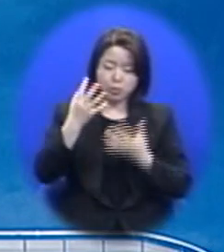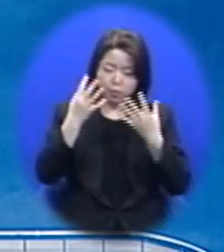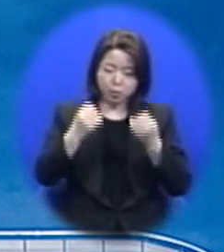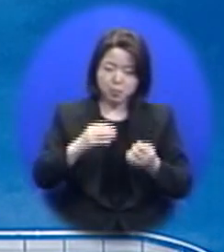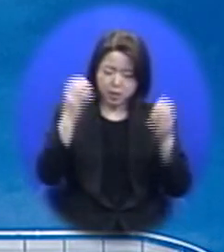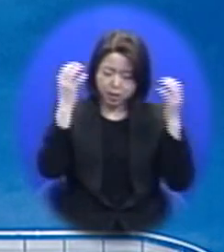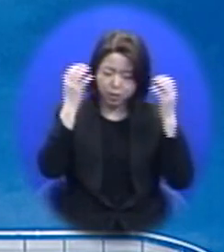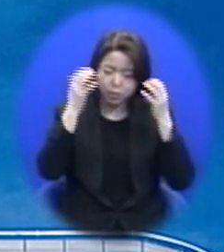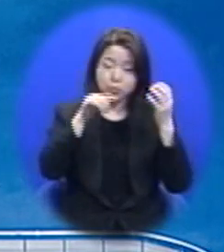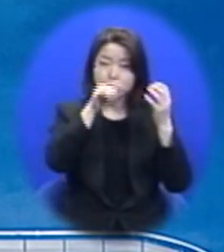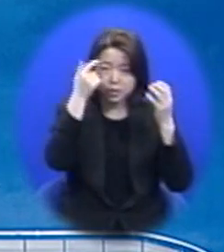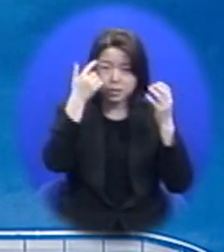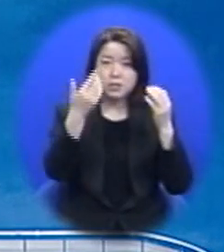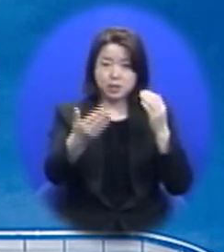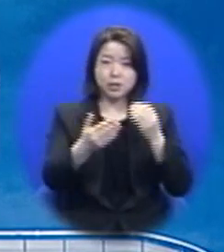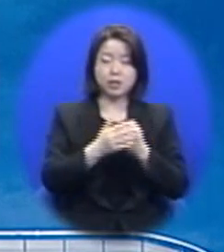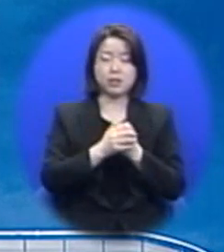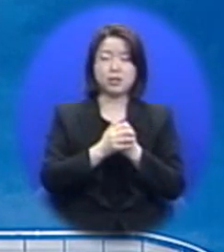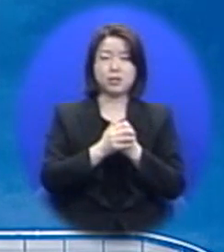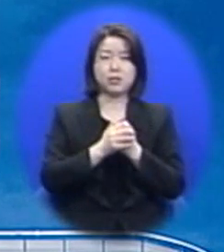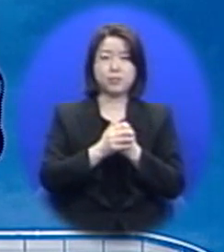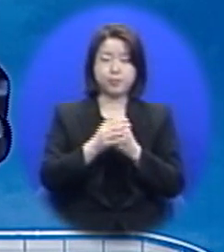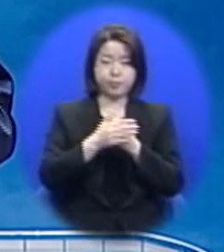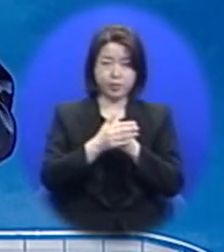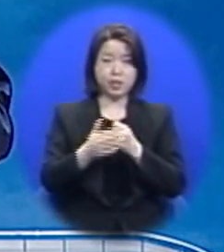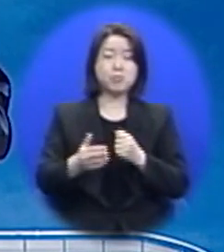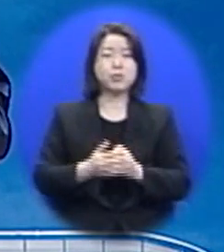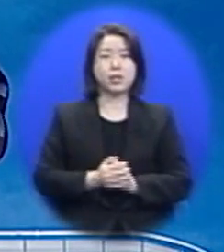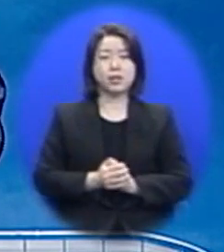고통스러울까? 그래서